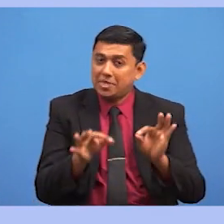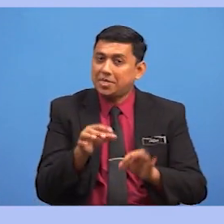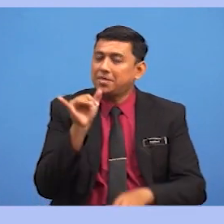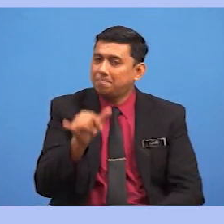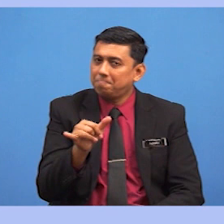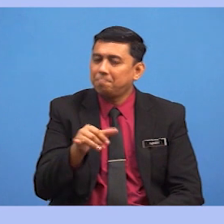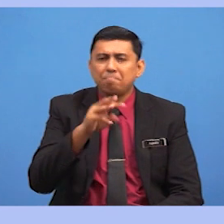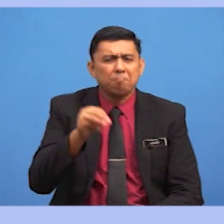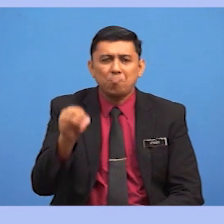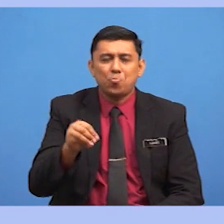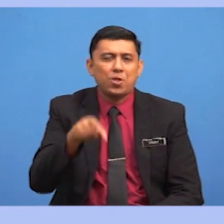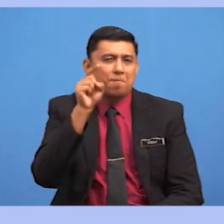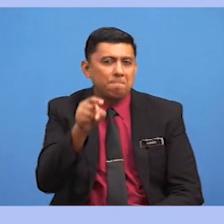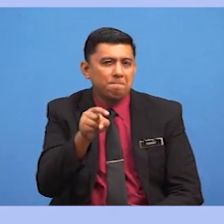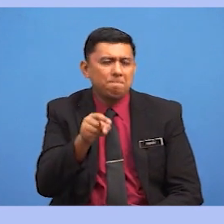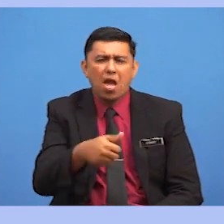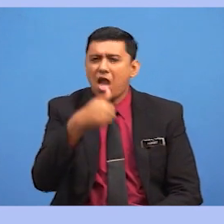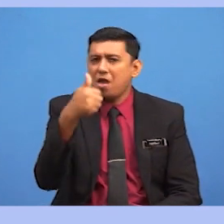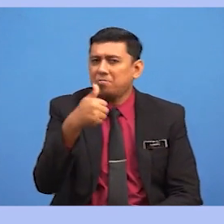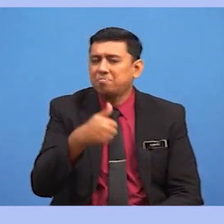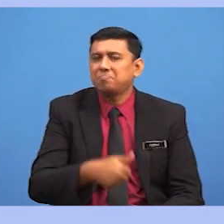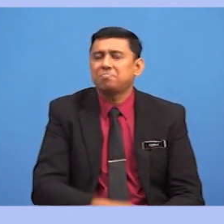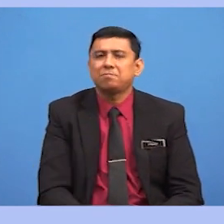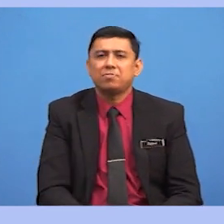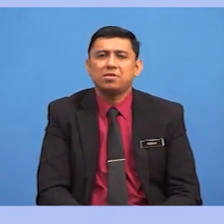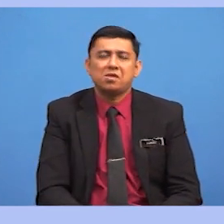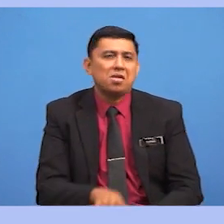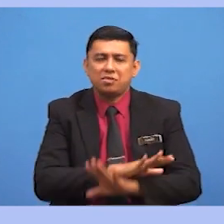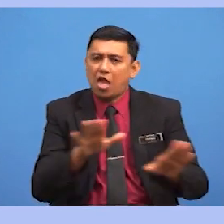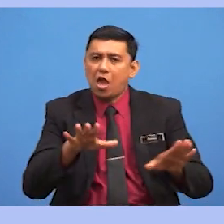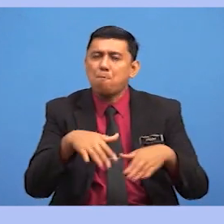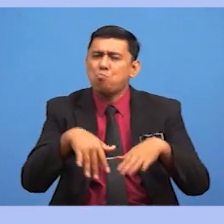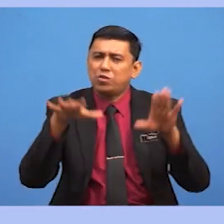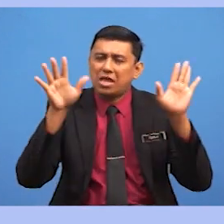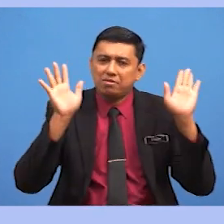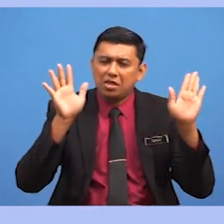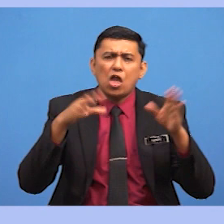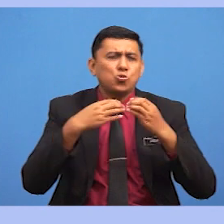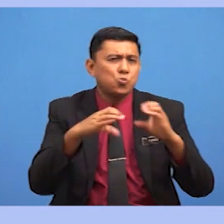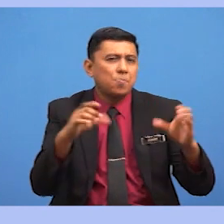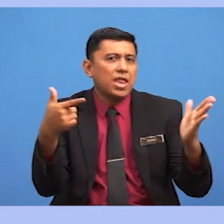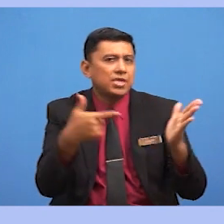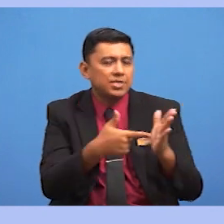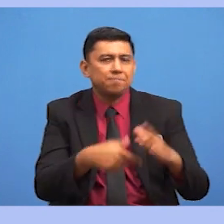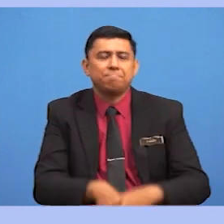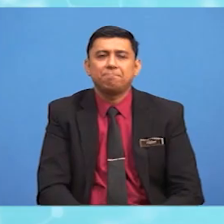Jika ya, murid-murid memang hebat. Jika tidak, jangan putus asa. Kita cuba